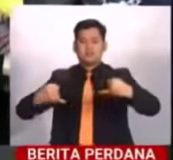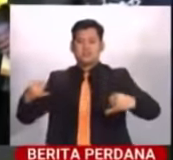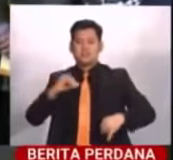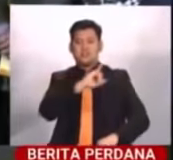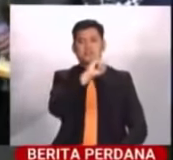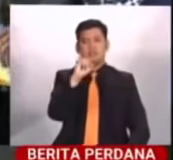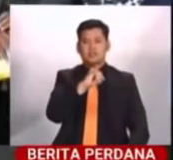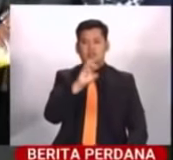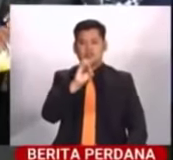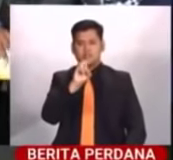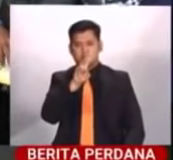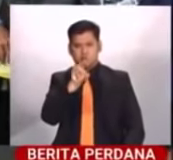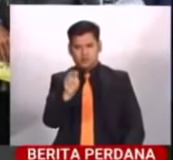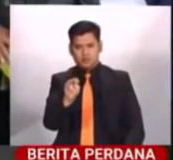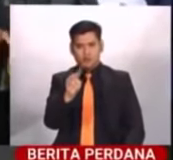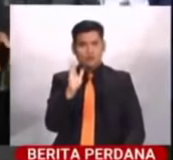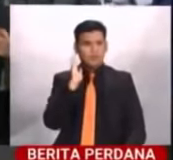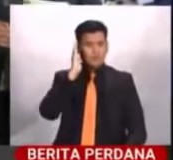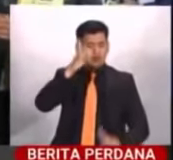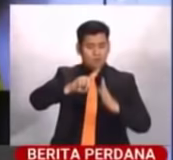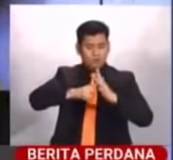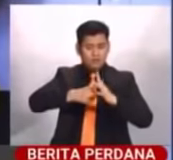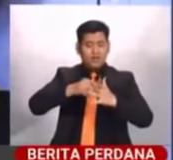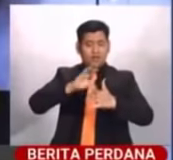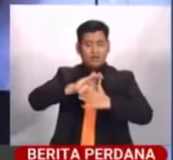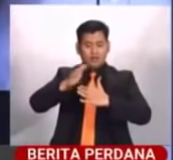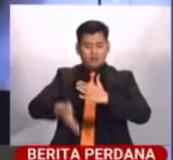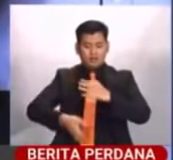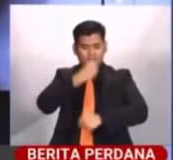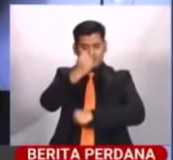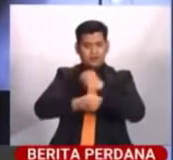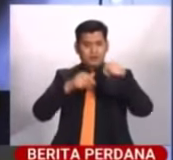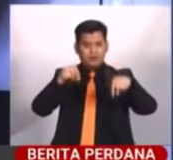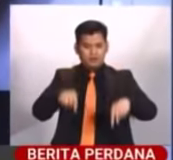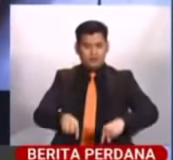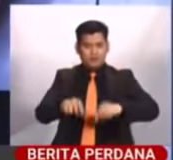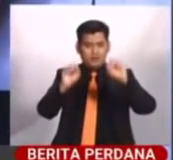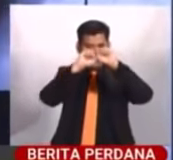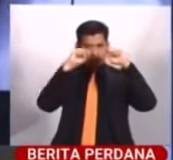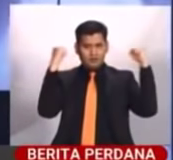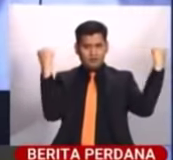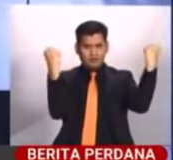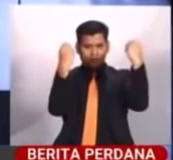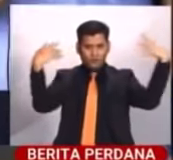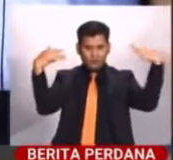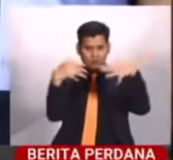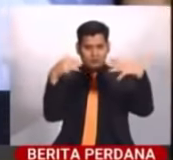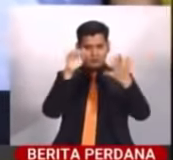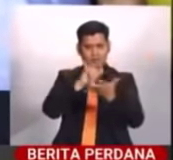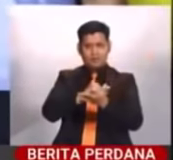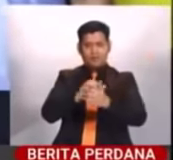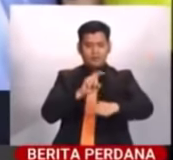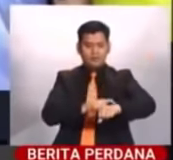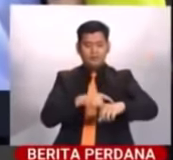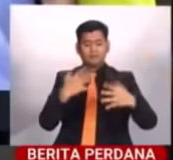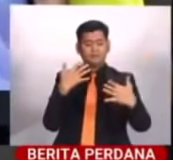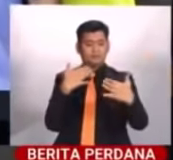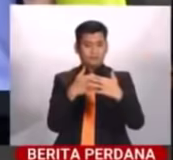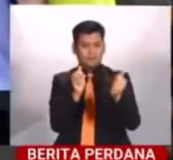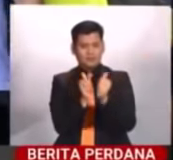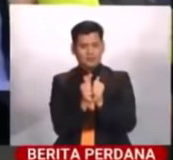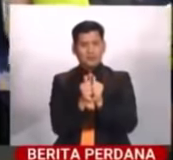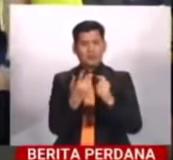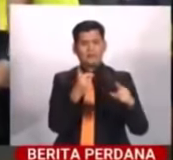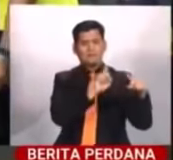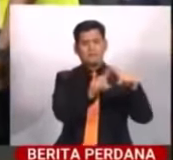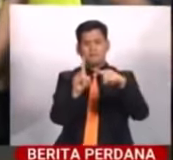Zoysia hanya akan bermula hujung tahun ini. Ia berikutan stadium berkenaan bagi tempoh terdekat mempunyai